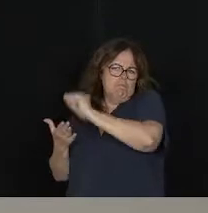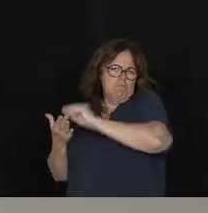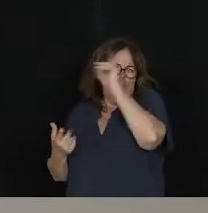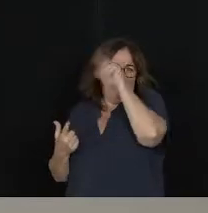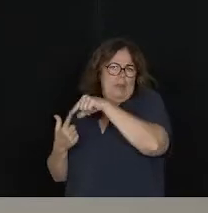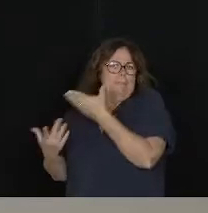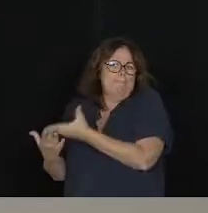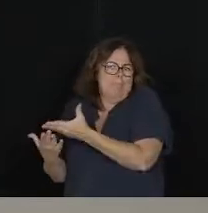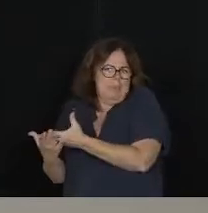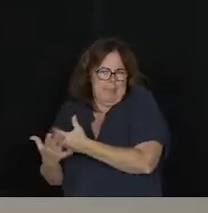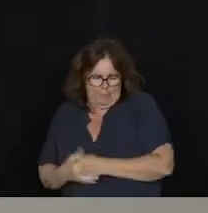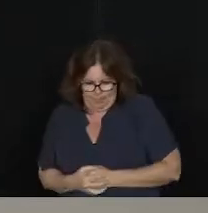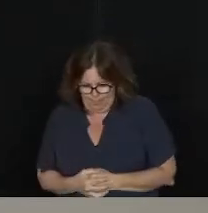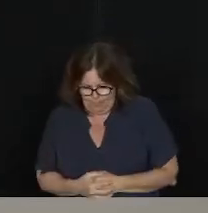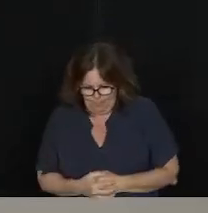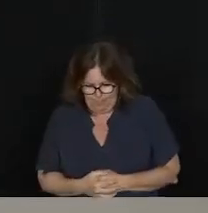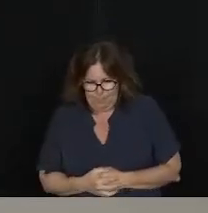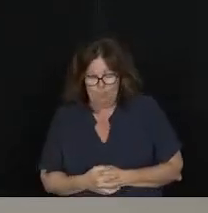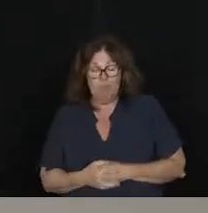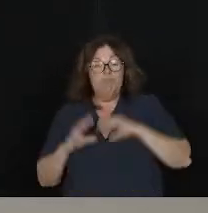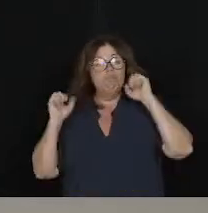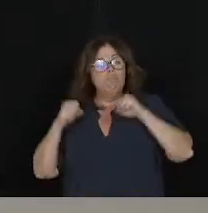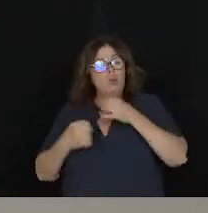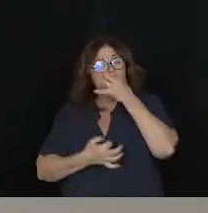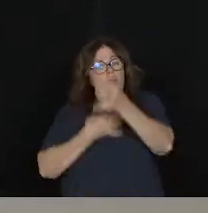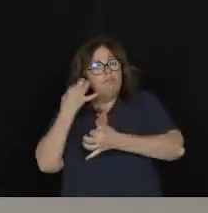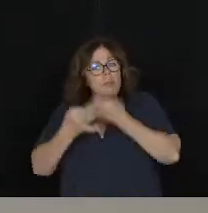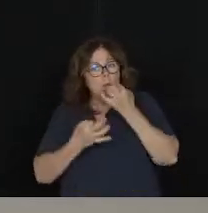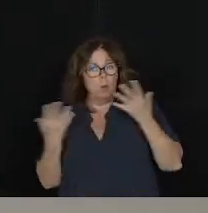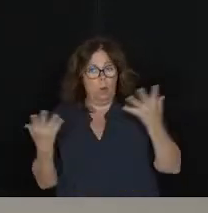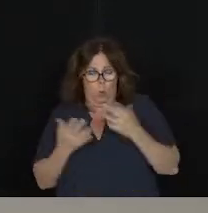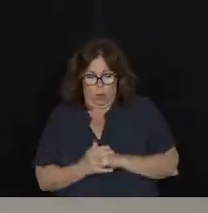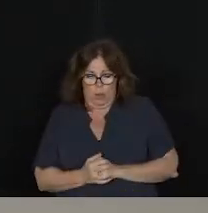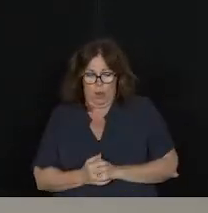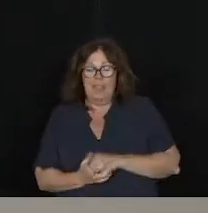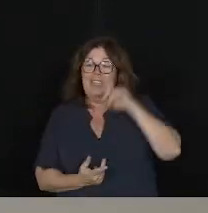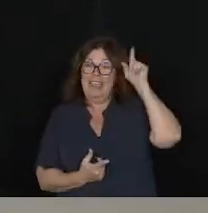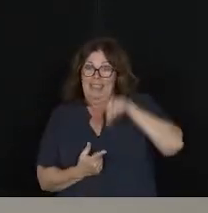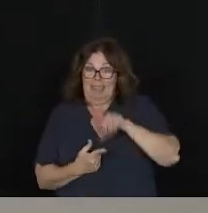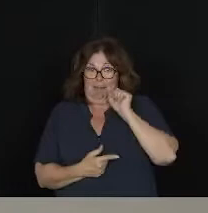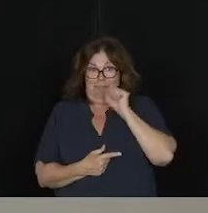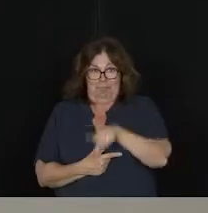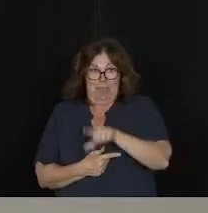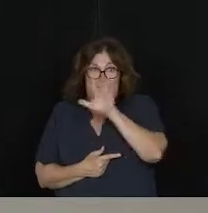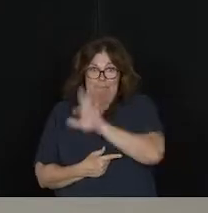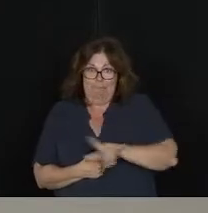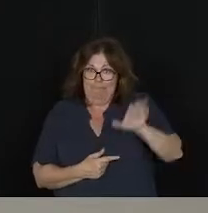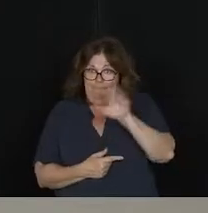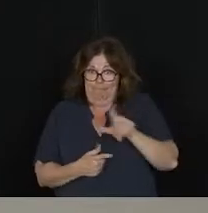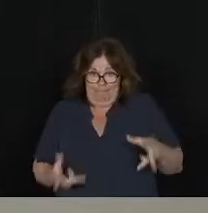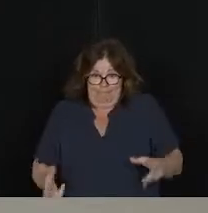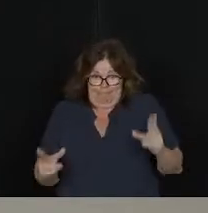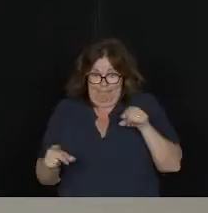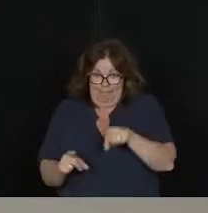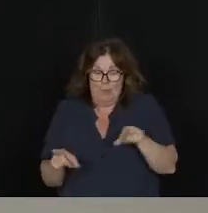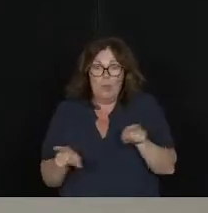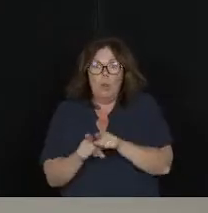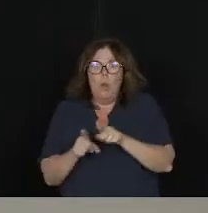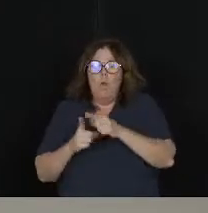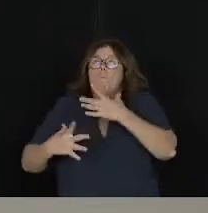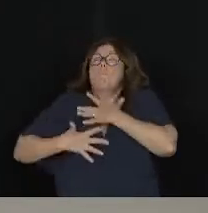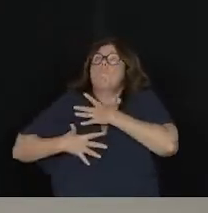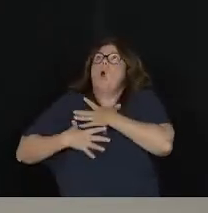Blitzkrieg. Et ce que l'on pourrait dire, c'est qu'on peut analyser cette question du Blitzkrieg comme une sorte de hantise du passé, de